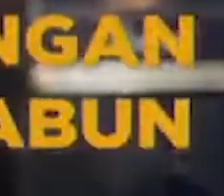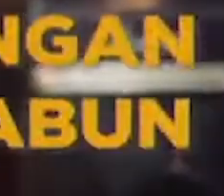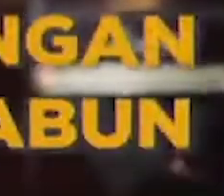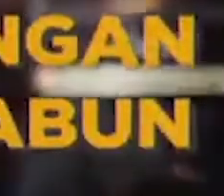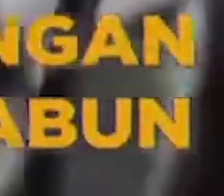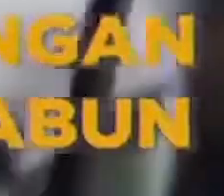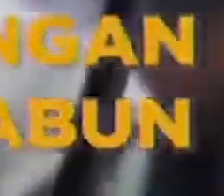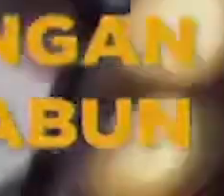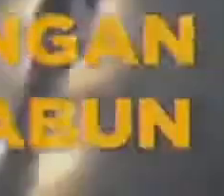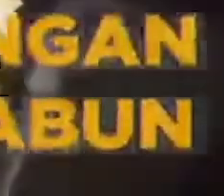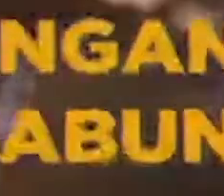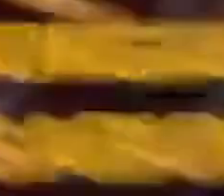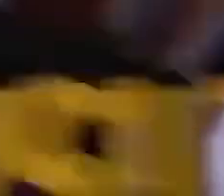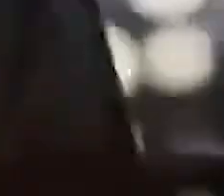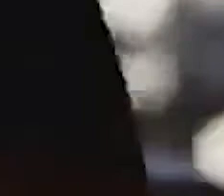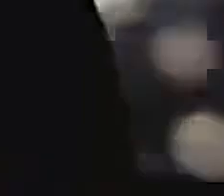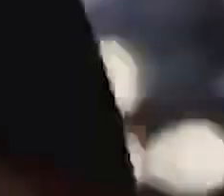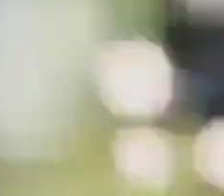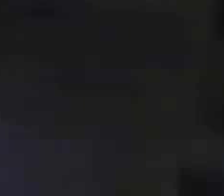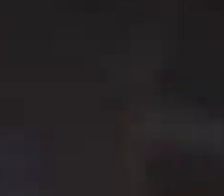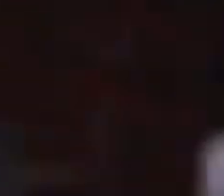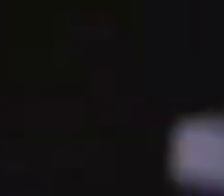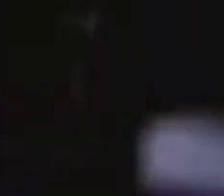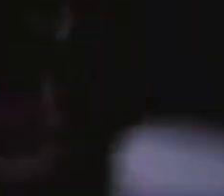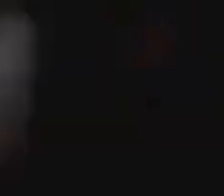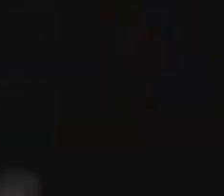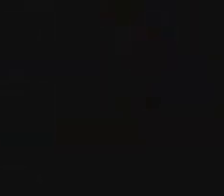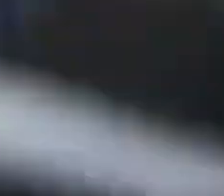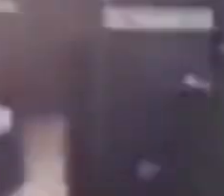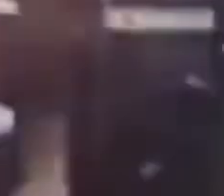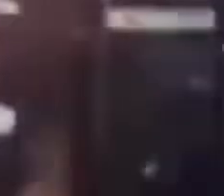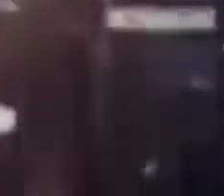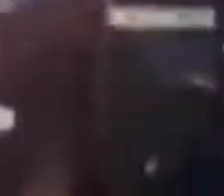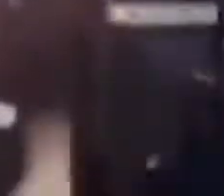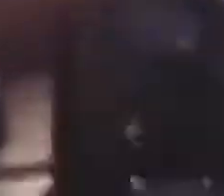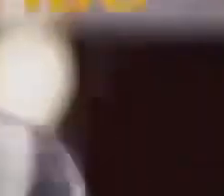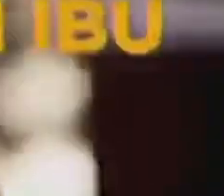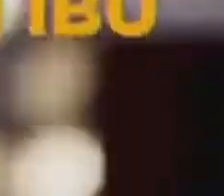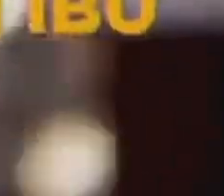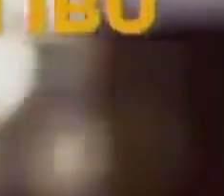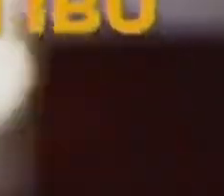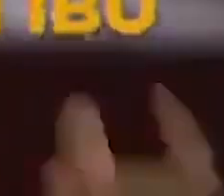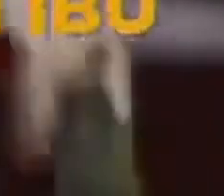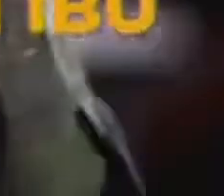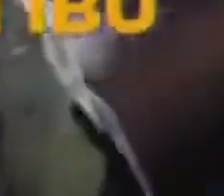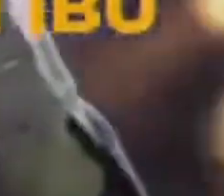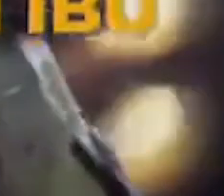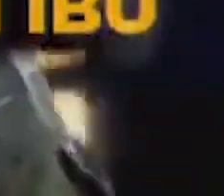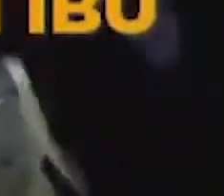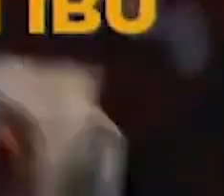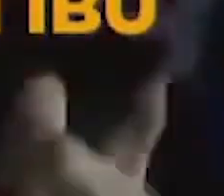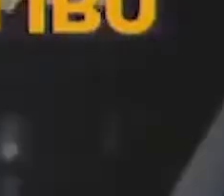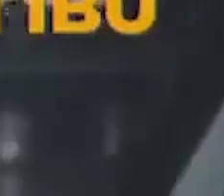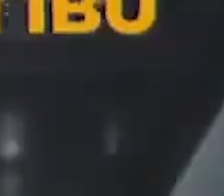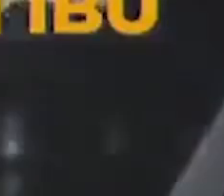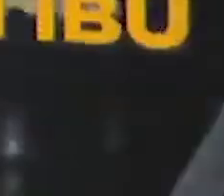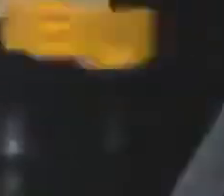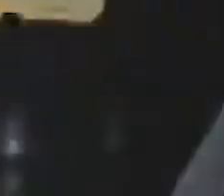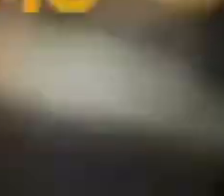tangan pakai sabun jangan sampai tertular ingat selalu